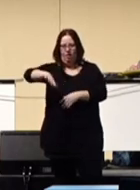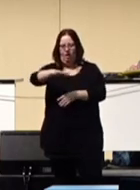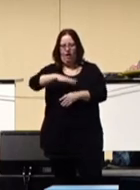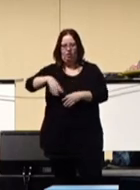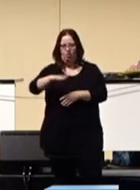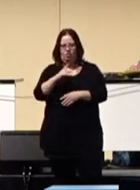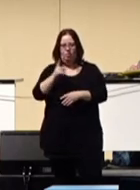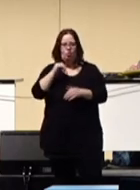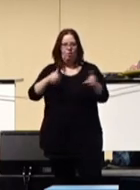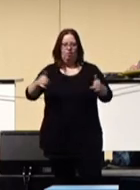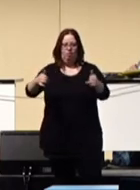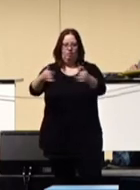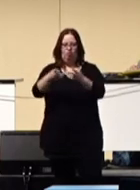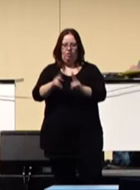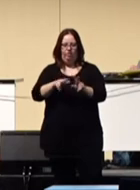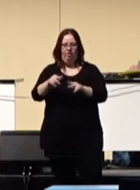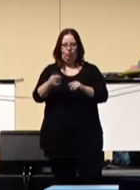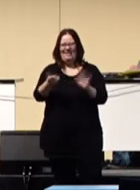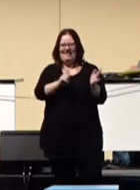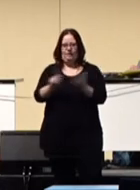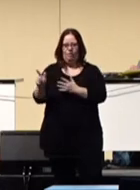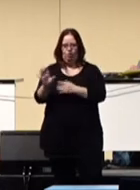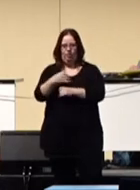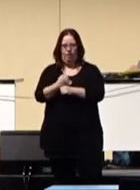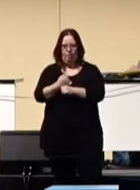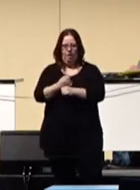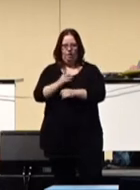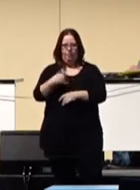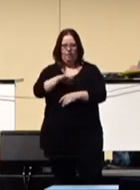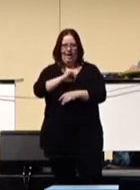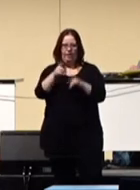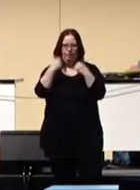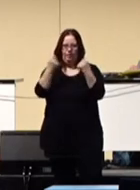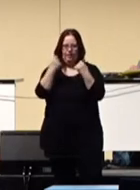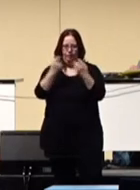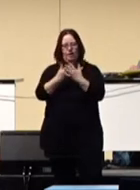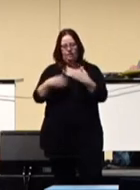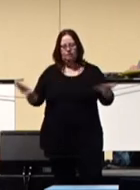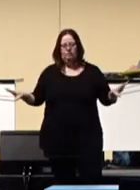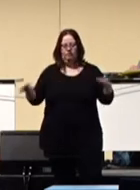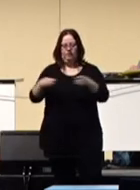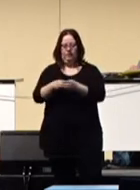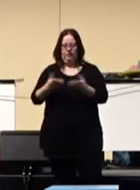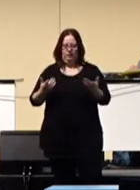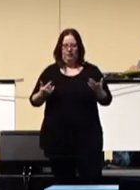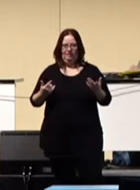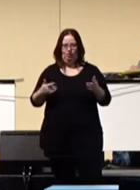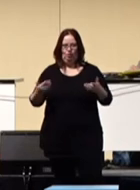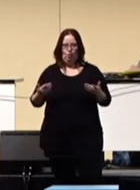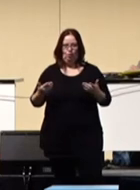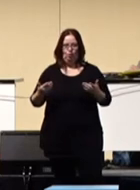IT-Welt einer Stadtverwaltung mit 7000 Beschäftigten, mit Eigenbetrieben sind ja noch erheblich mehr,